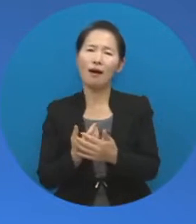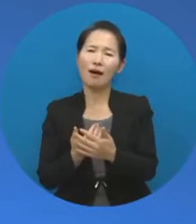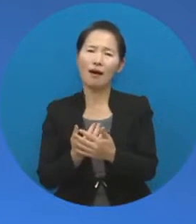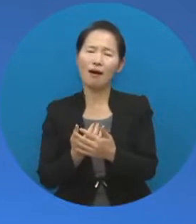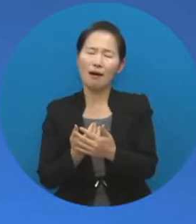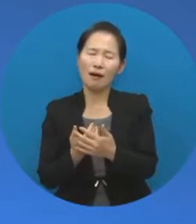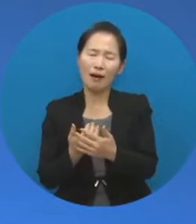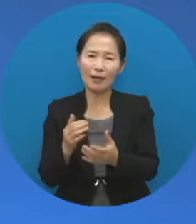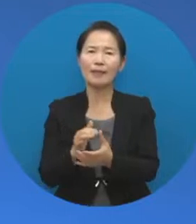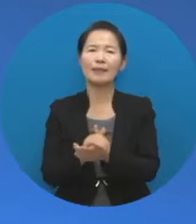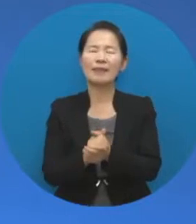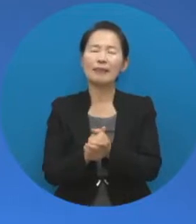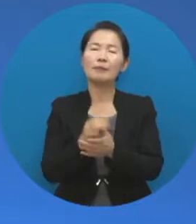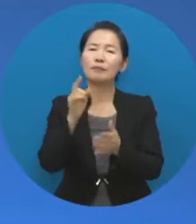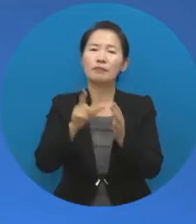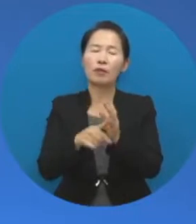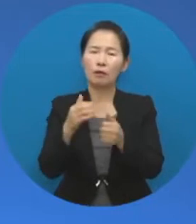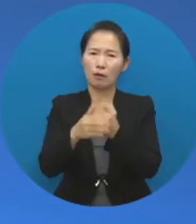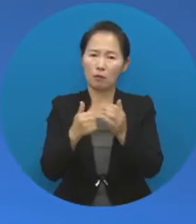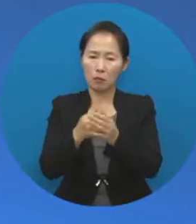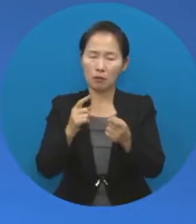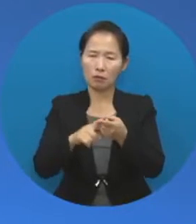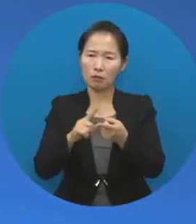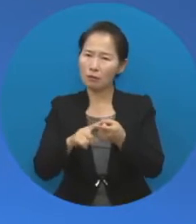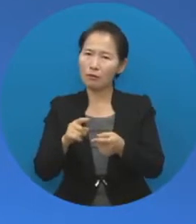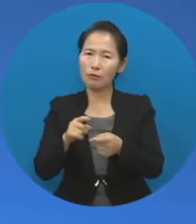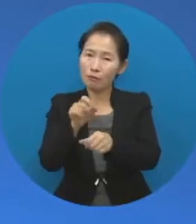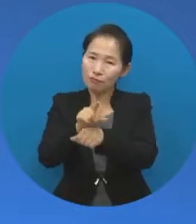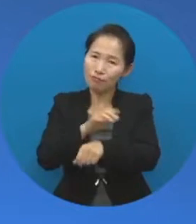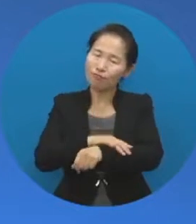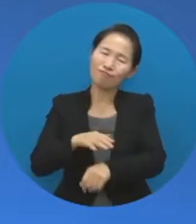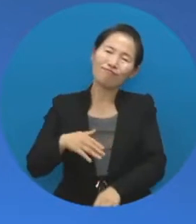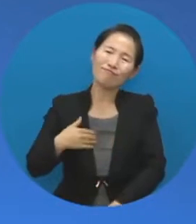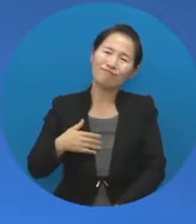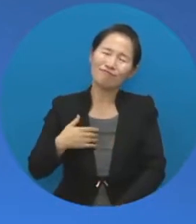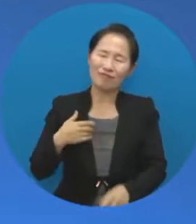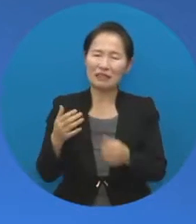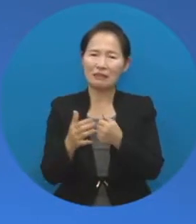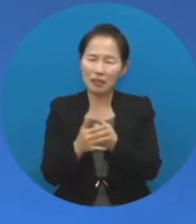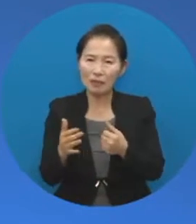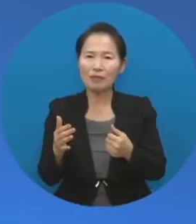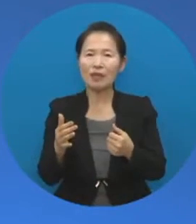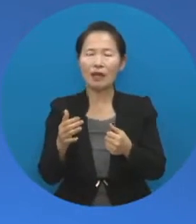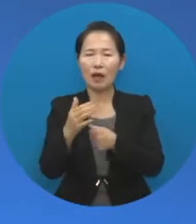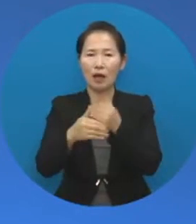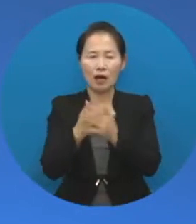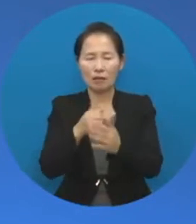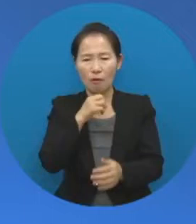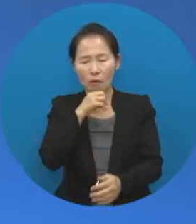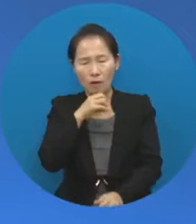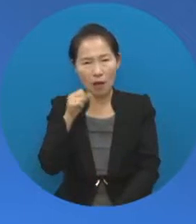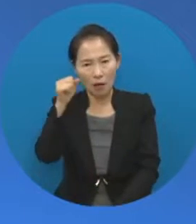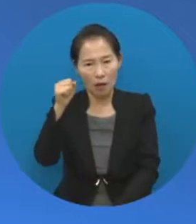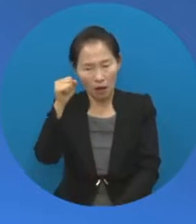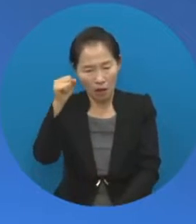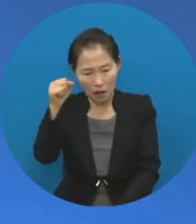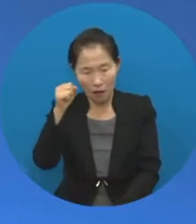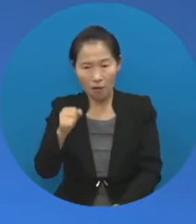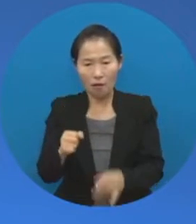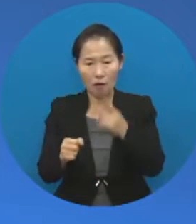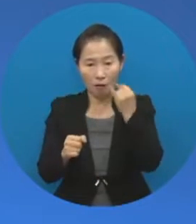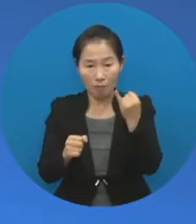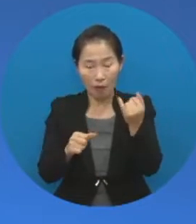때문에 그냥 하나님만 원망스러웠어요. 그리고 저는 엄마의 죽음 앞에서 모든 게 다